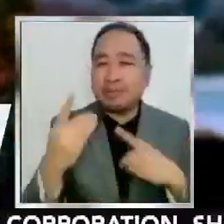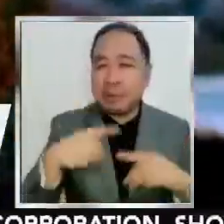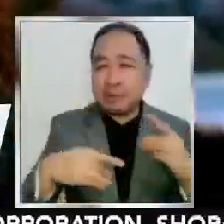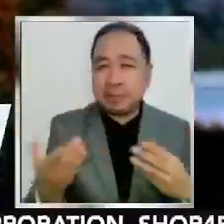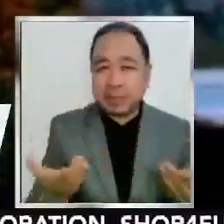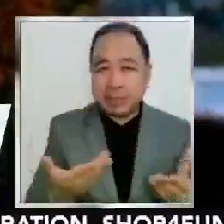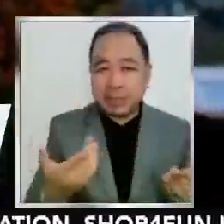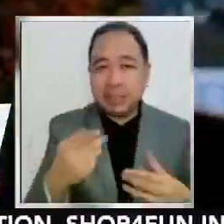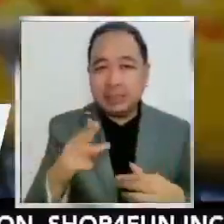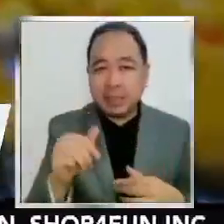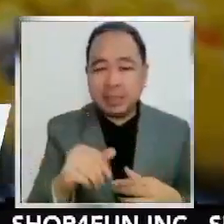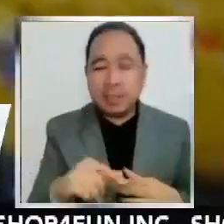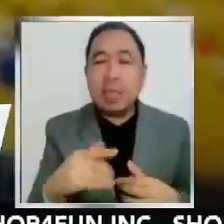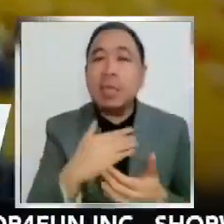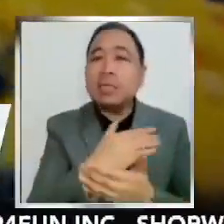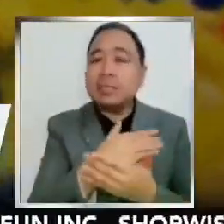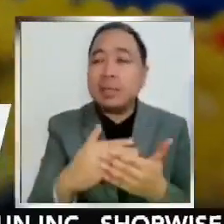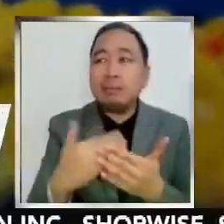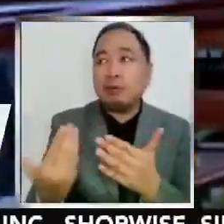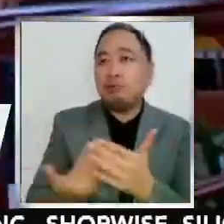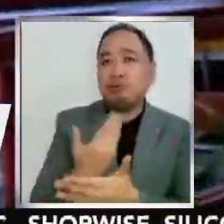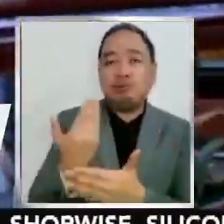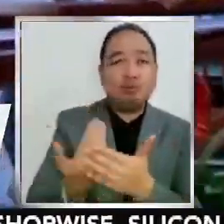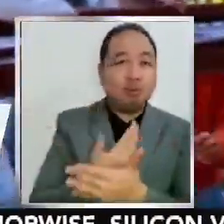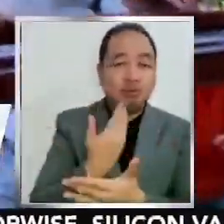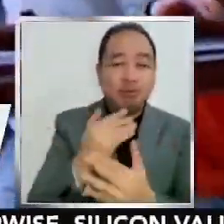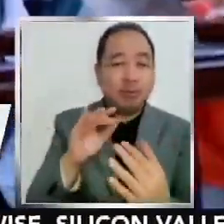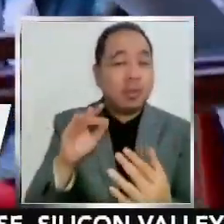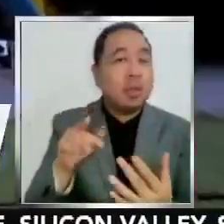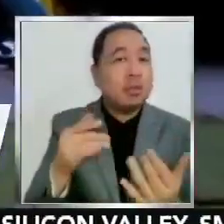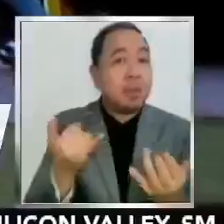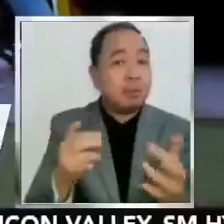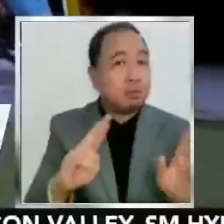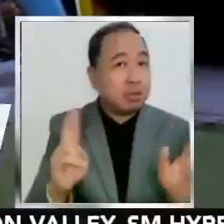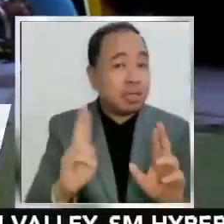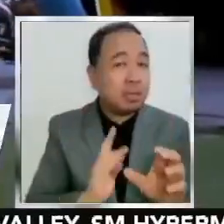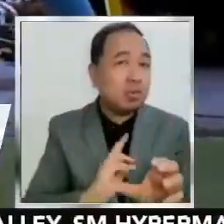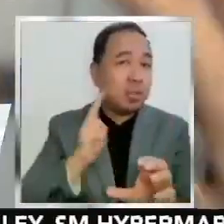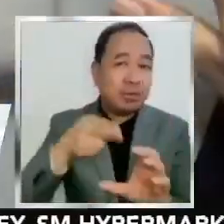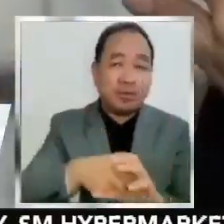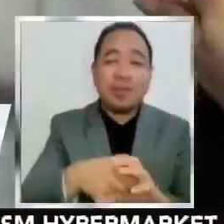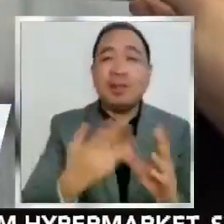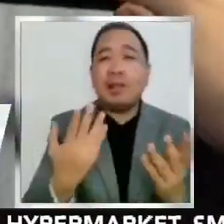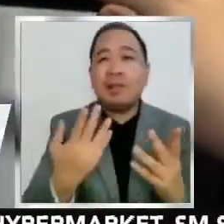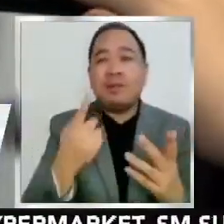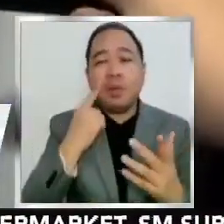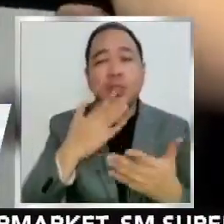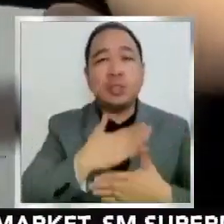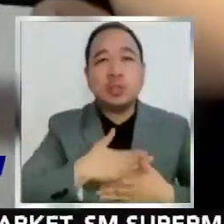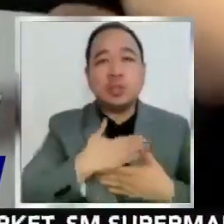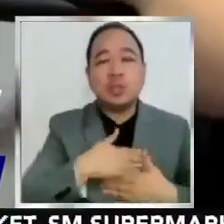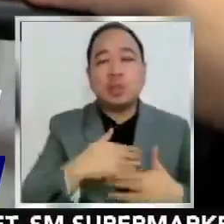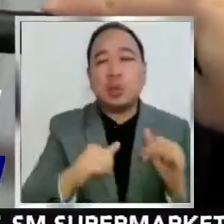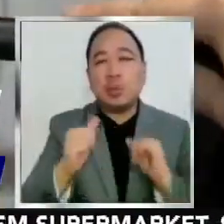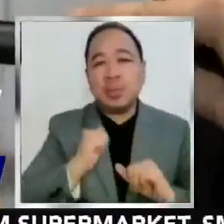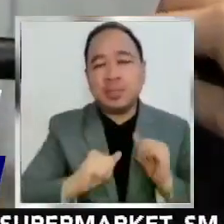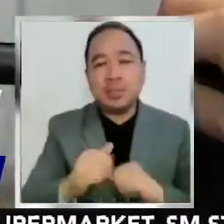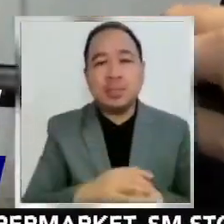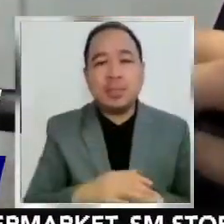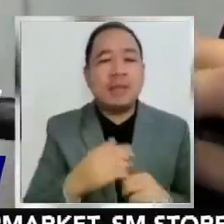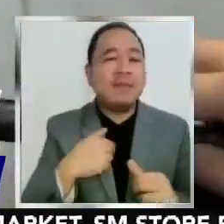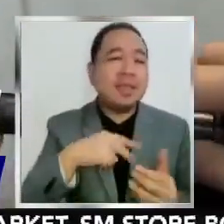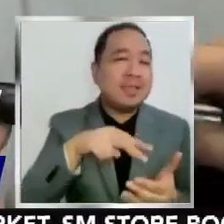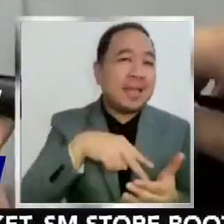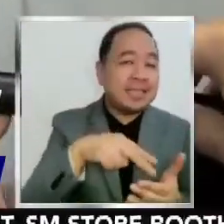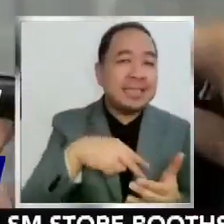iba naman, new faces na ready na rin daw sumabak sa mundo ng showbiz. Aside from the dancing and singing, meron din po tayong acting,